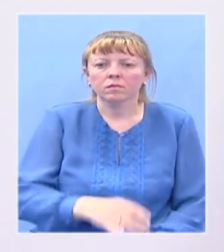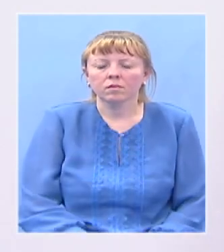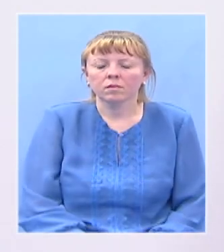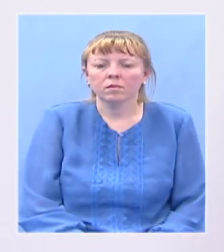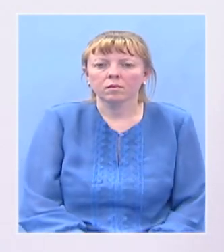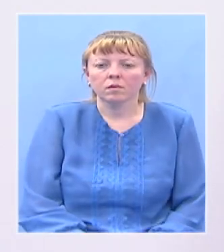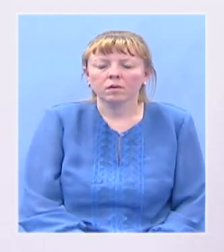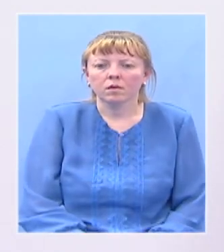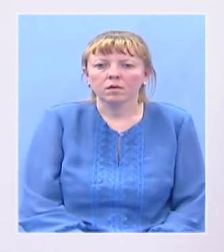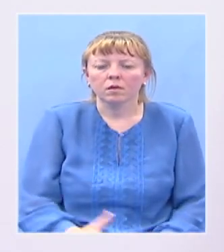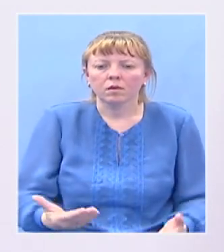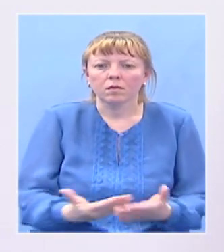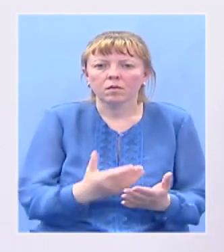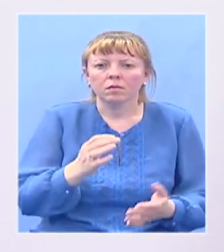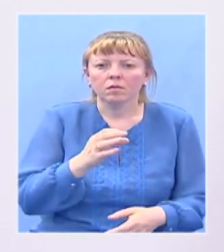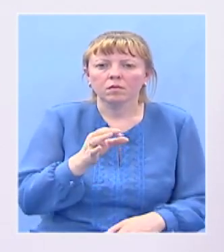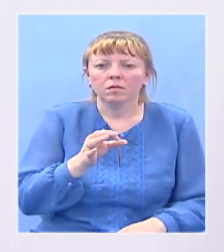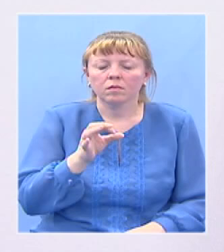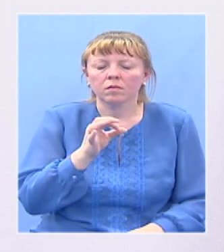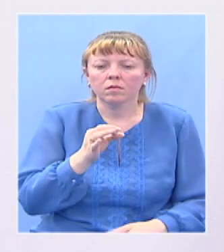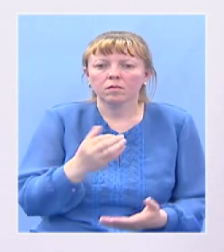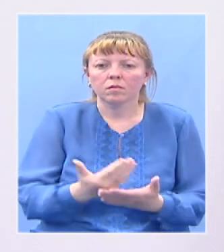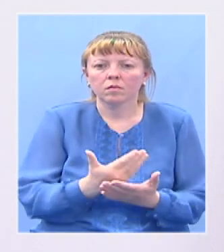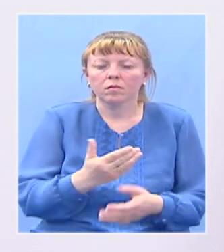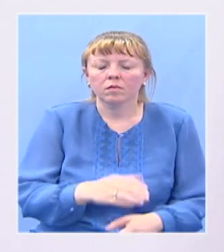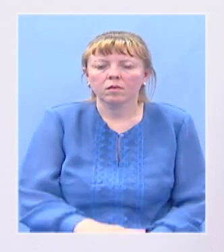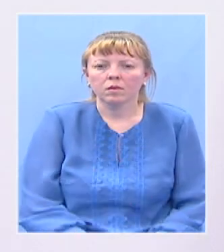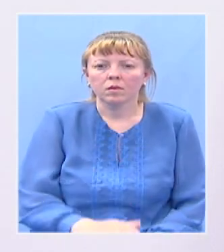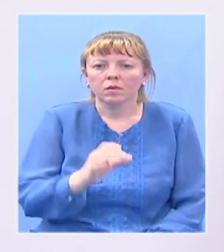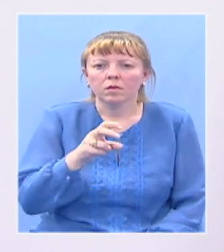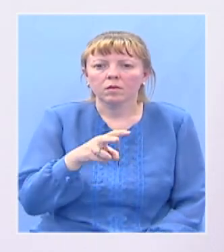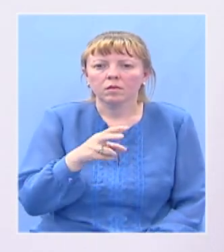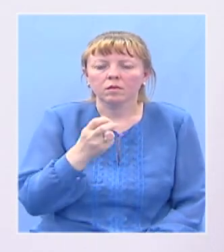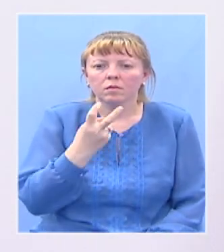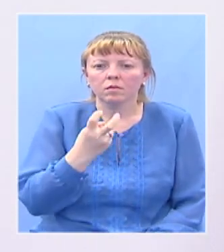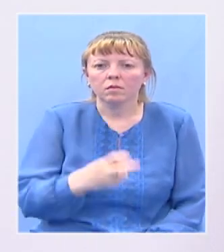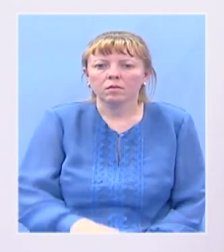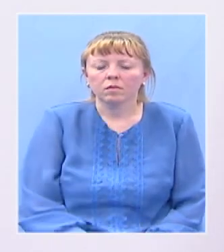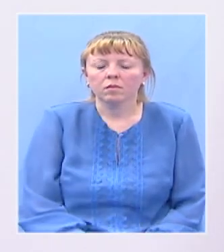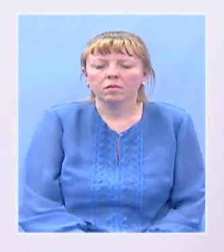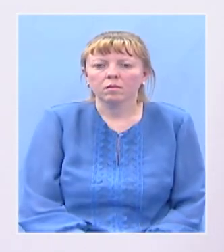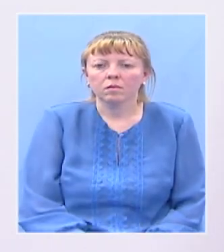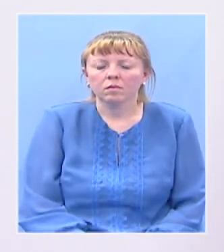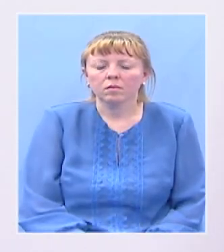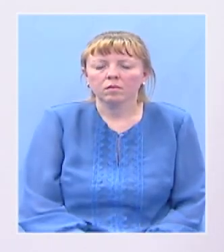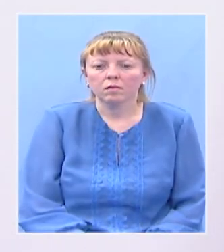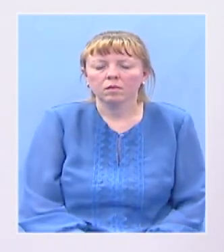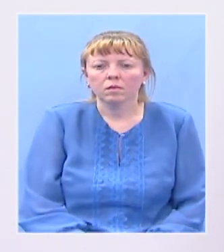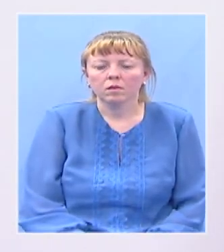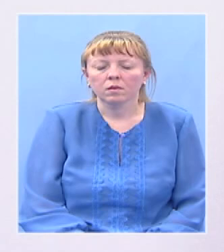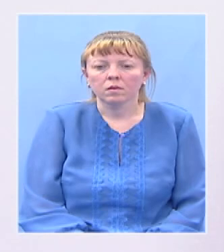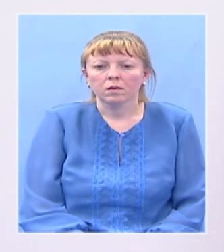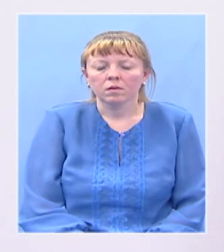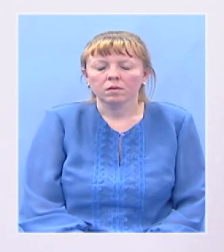обновлённые новые Mitsubishi L200 новые пикапы которые соответствующе с правилам